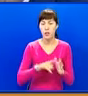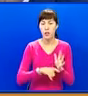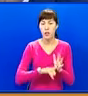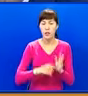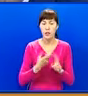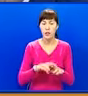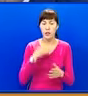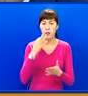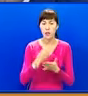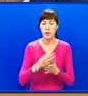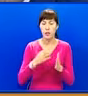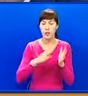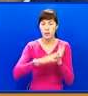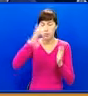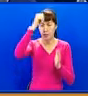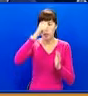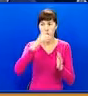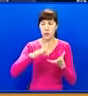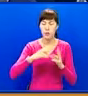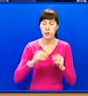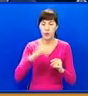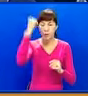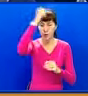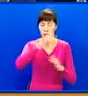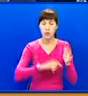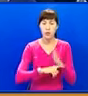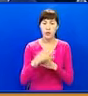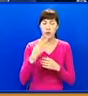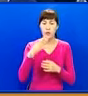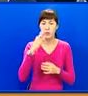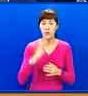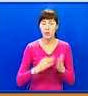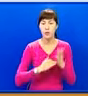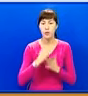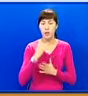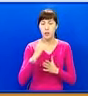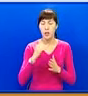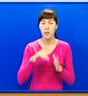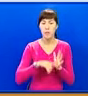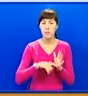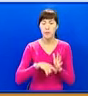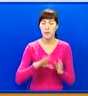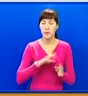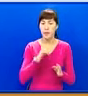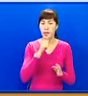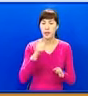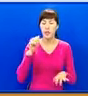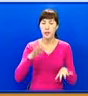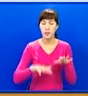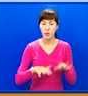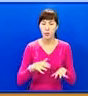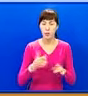осы есептің 9 айлық қорытындысын шығарды. Жыл басынан бері теңгеміз 4%-дан жоғарыға құнсызданып кеткен. Бұл былтырғы жылмен